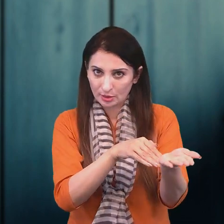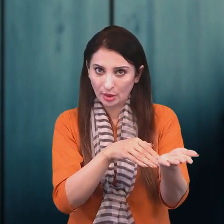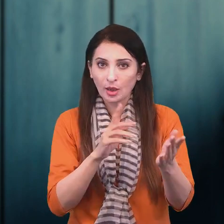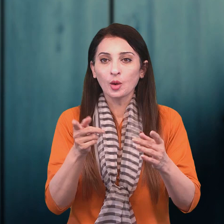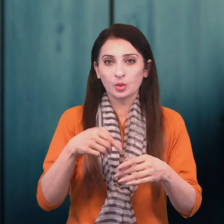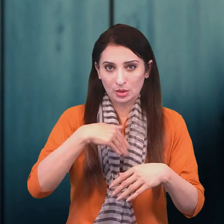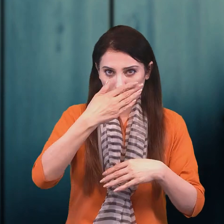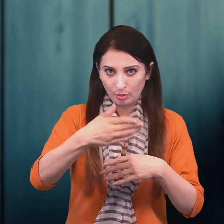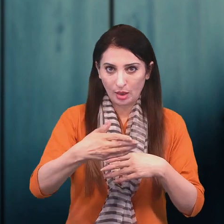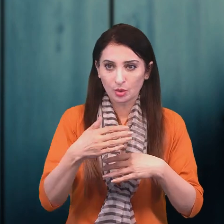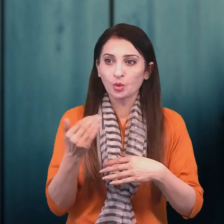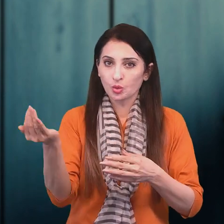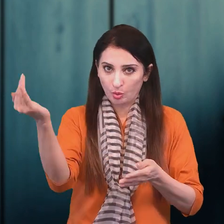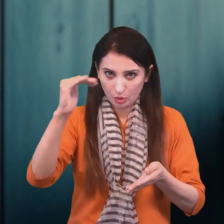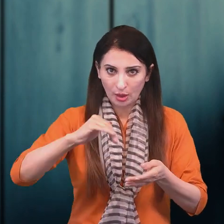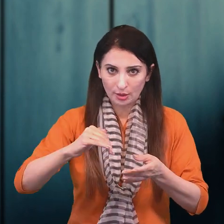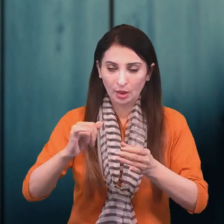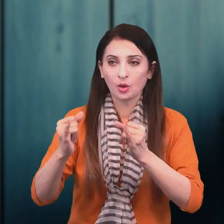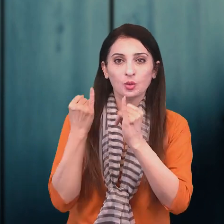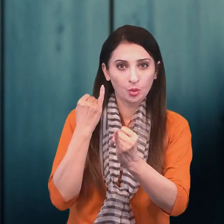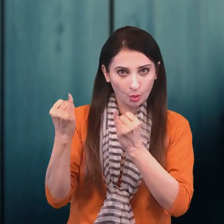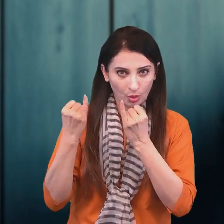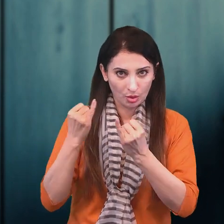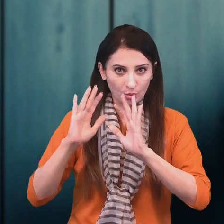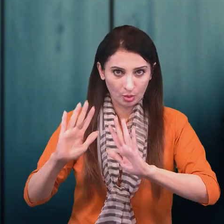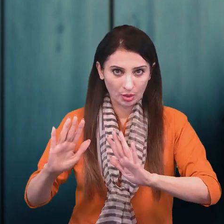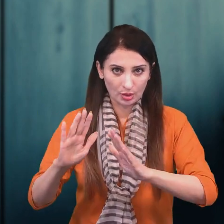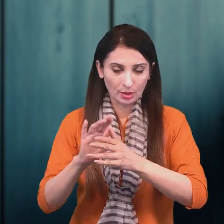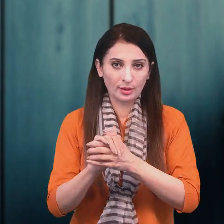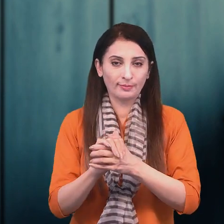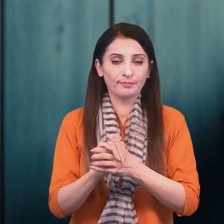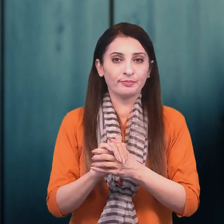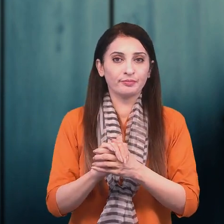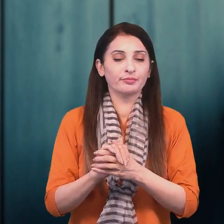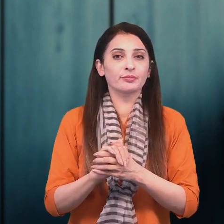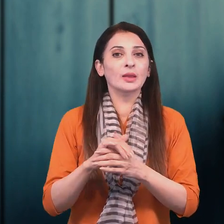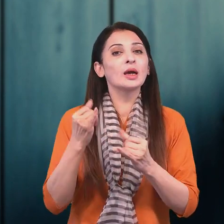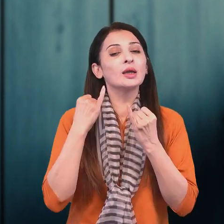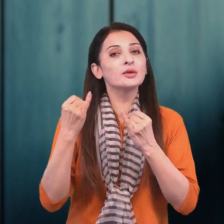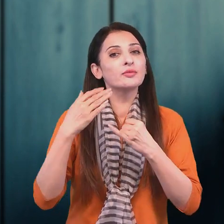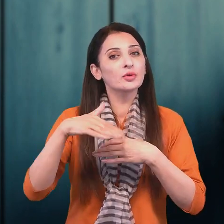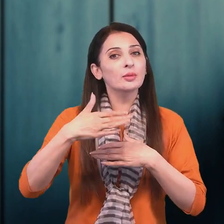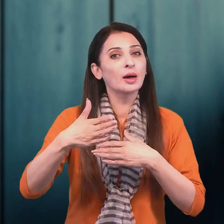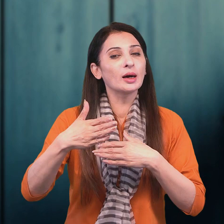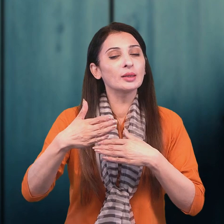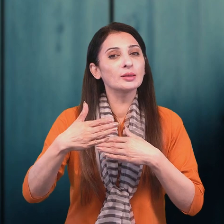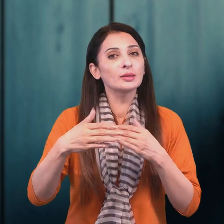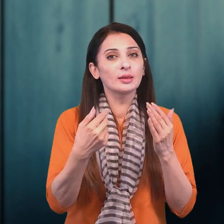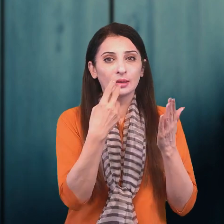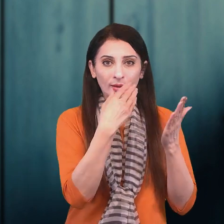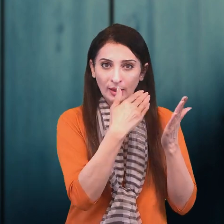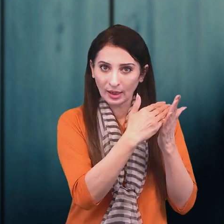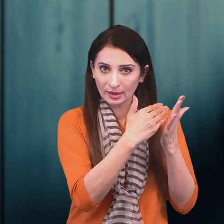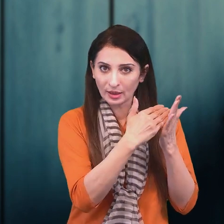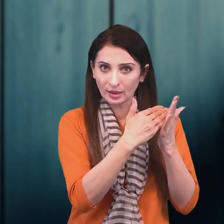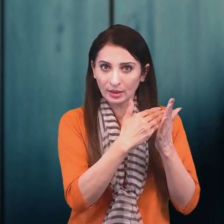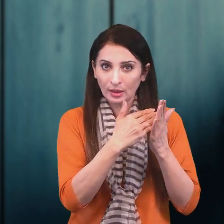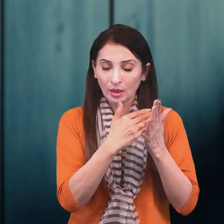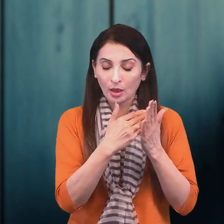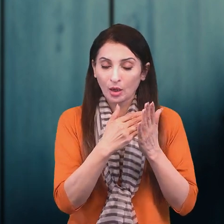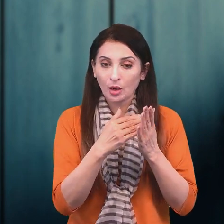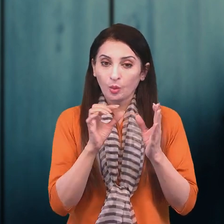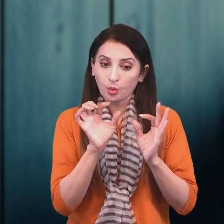के लिए बुला लेते हैं, एक शॉर्ट लिस्ट करके जो कैंडिडेट्स हमारे सामने आते हैं। और इंटरव्यू के बाद जो अगला मरहला होता है वो